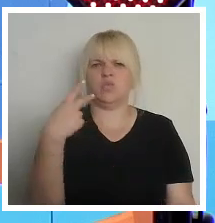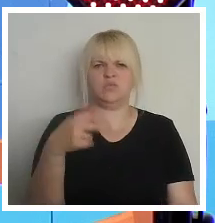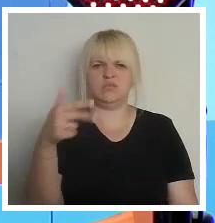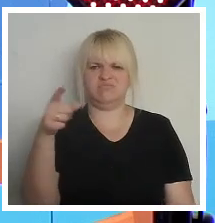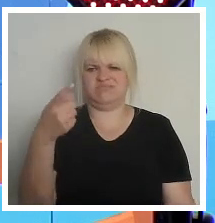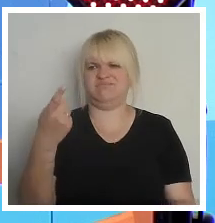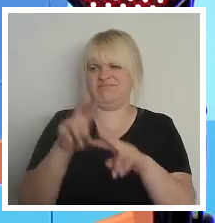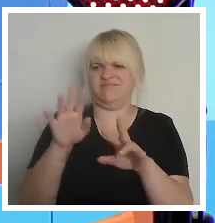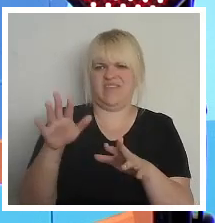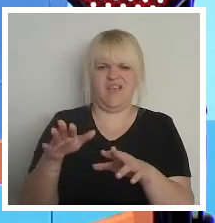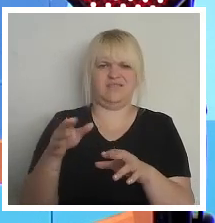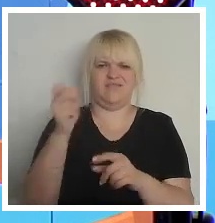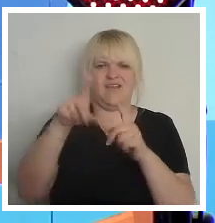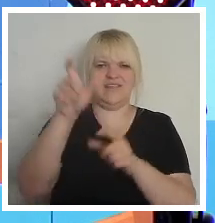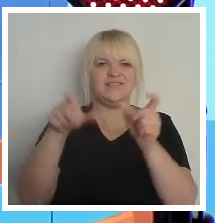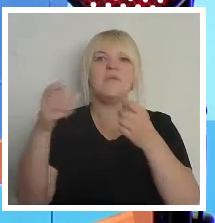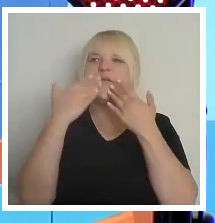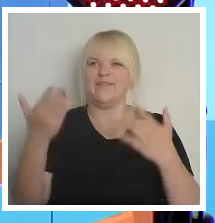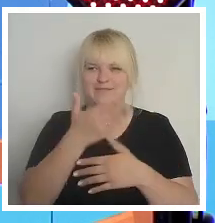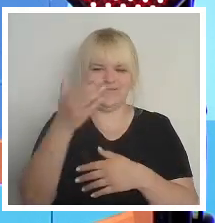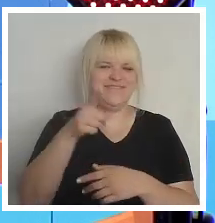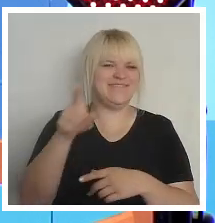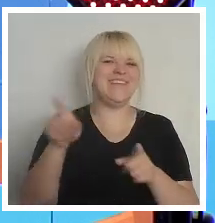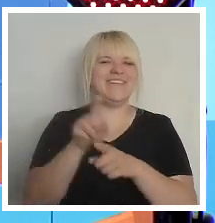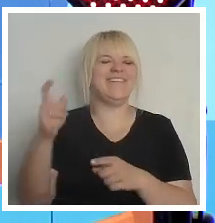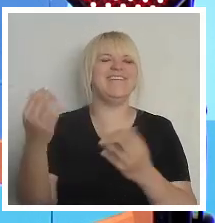cilvēki. Un paldies starp citu jums par to.